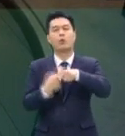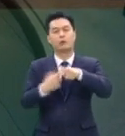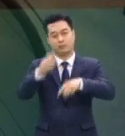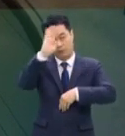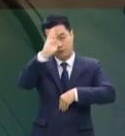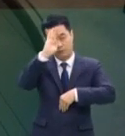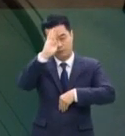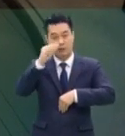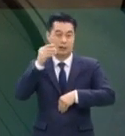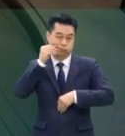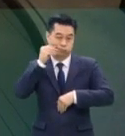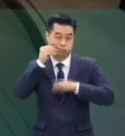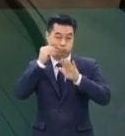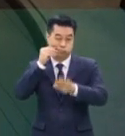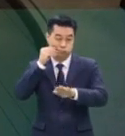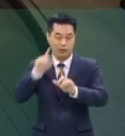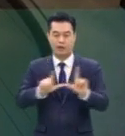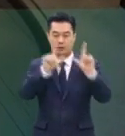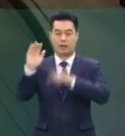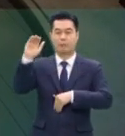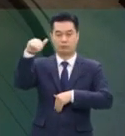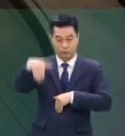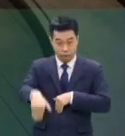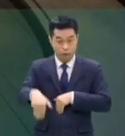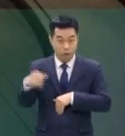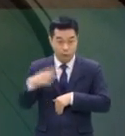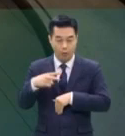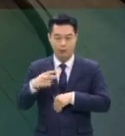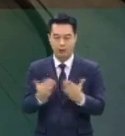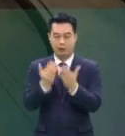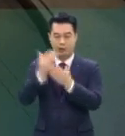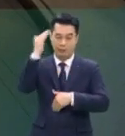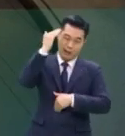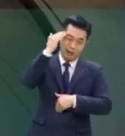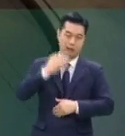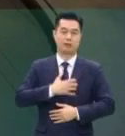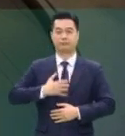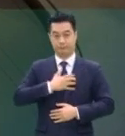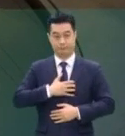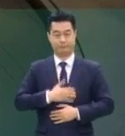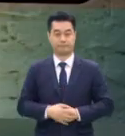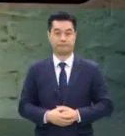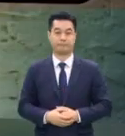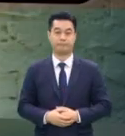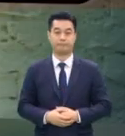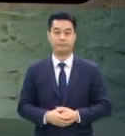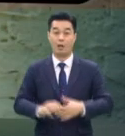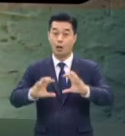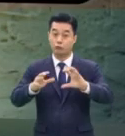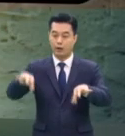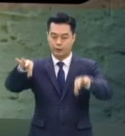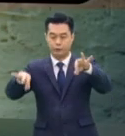방치할 경우 삶의 질 하락은 물론 성장의 발목을 잡을 수 있습니다 국가